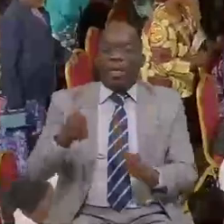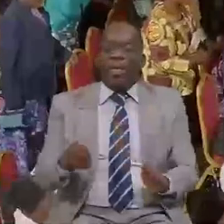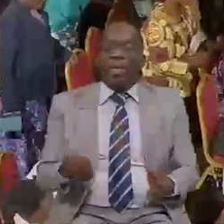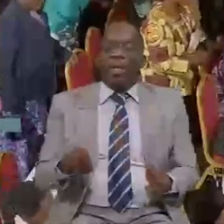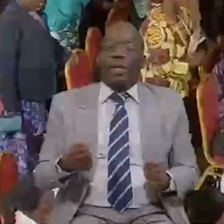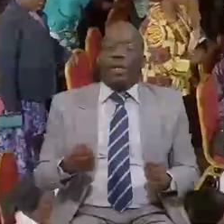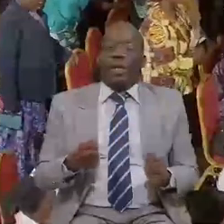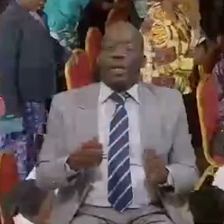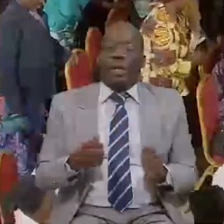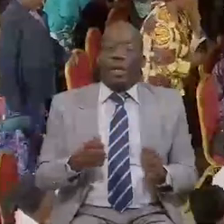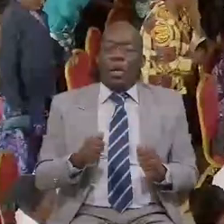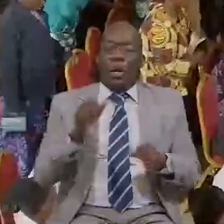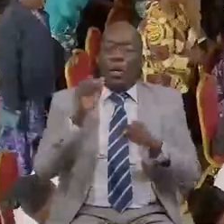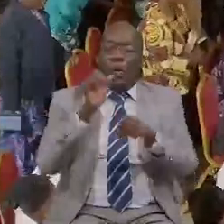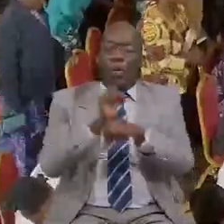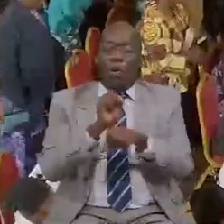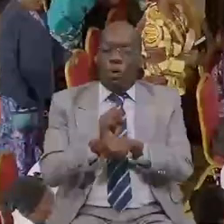Jusqu'à ce que tu sois prêt